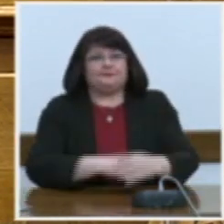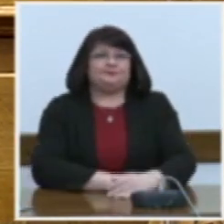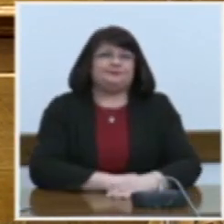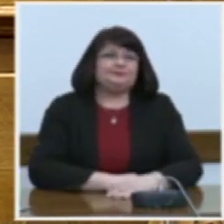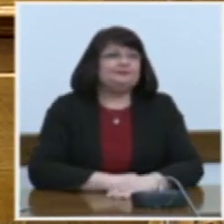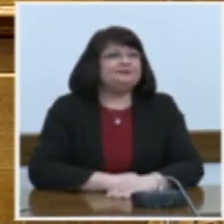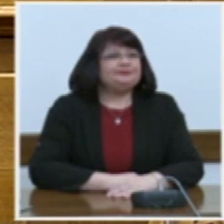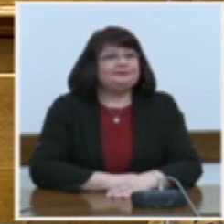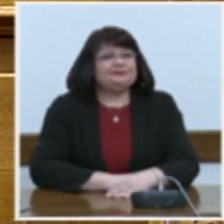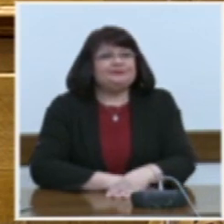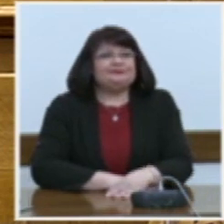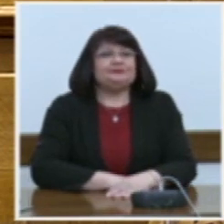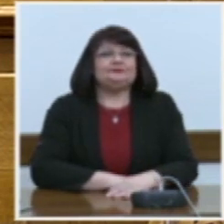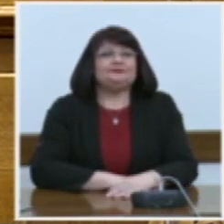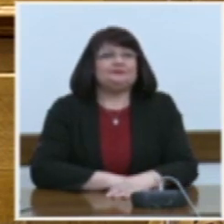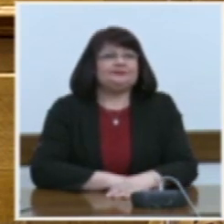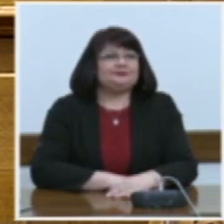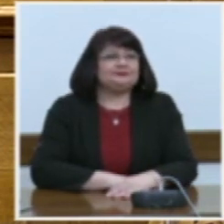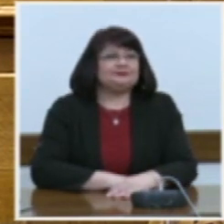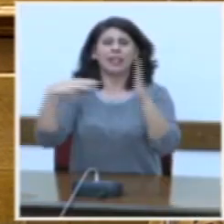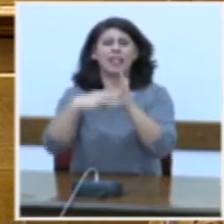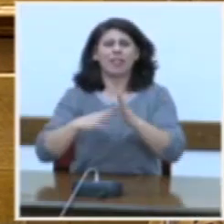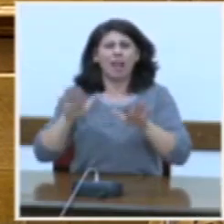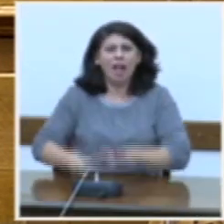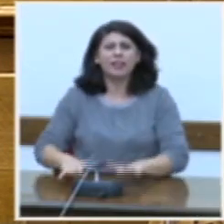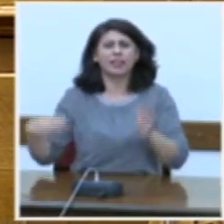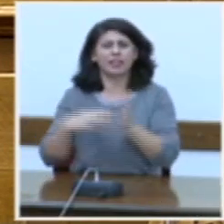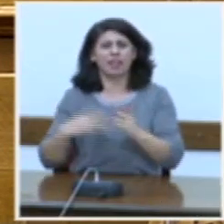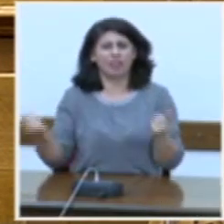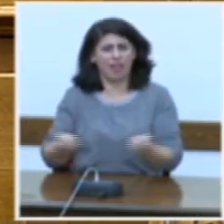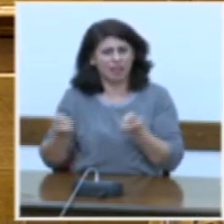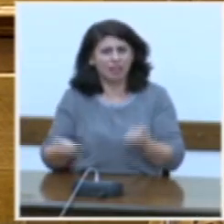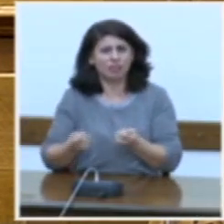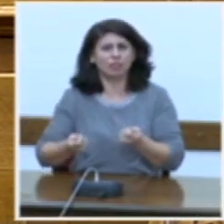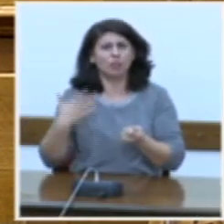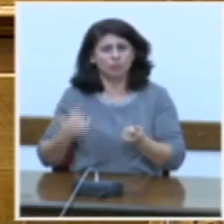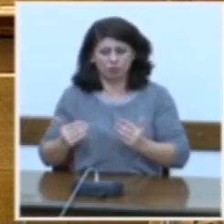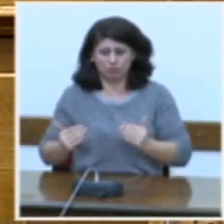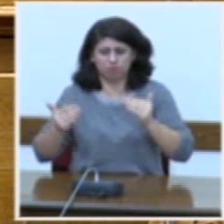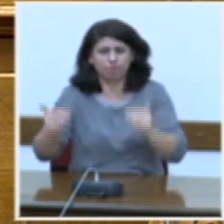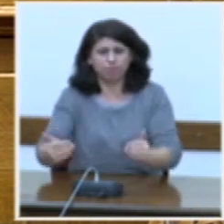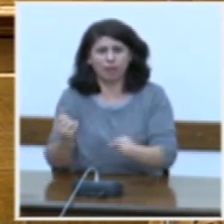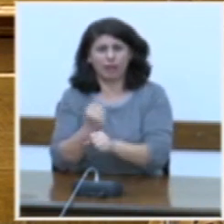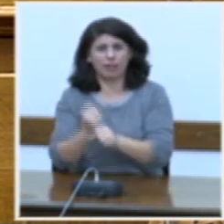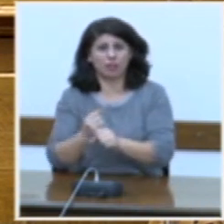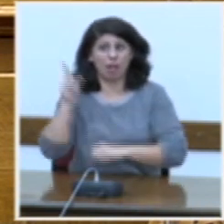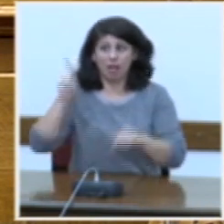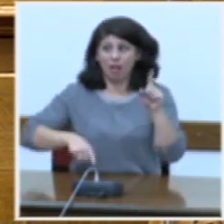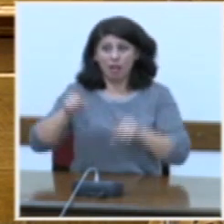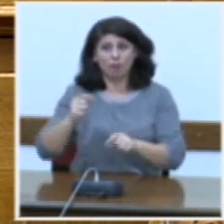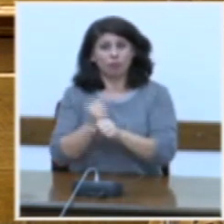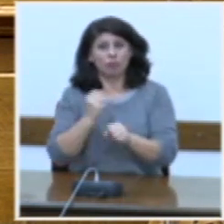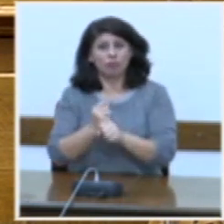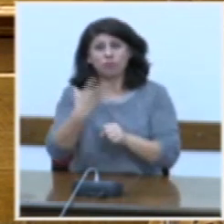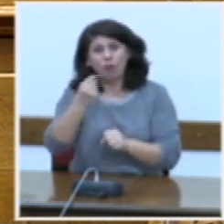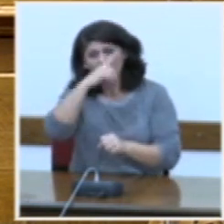αντιμετωπίζουν χιλιάδες άνεργοι, χιλιάδες εργαζόμενοι που βρίσκονται σε αναστολή, άλλοι που δουλεύουν σε πολύ δύσκολες